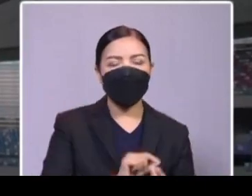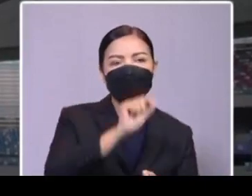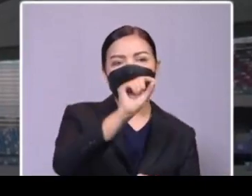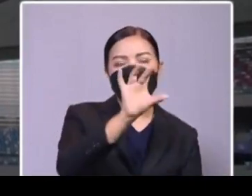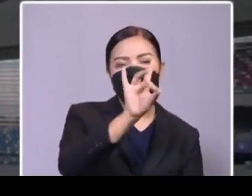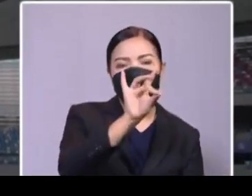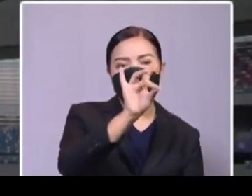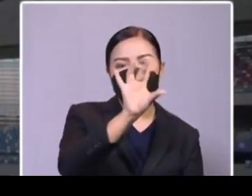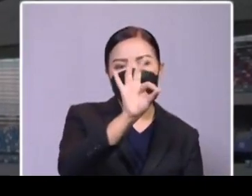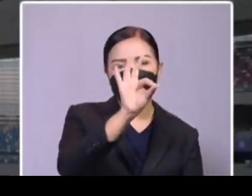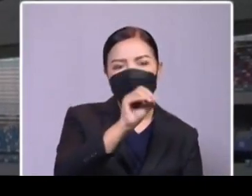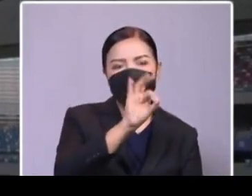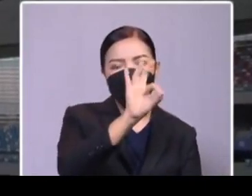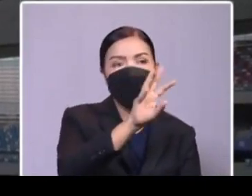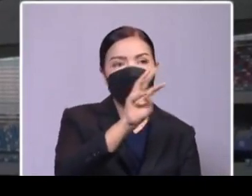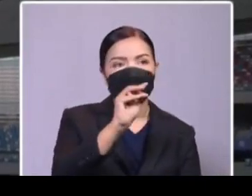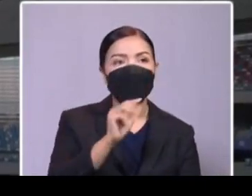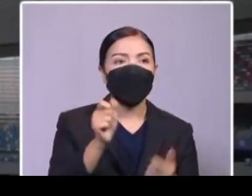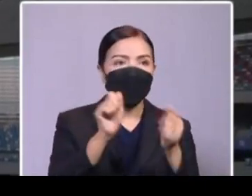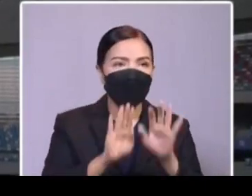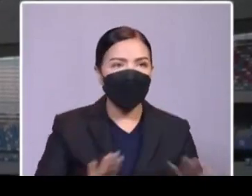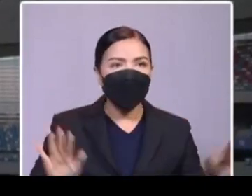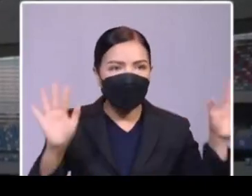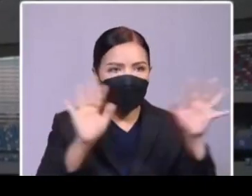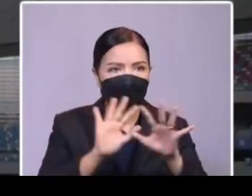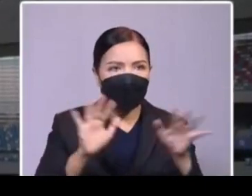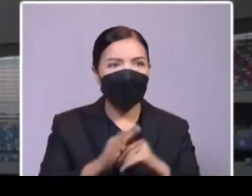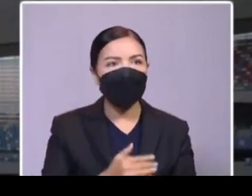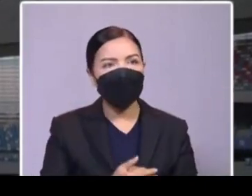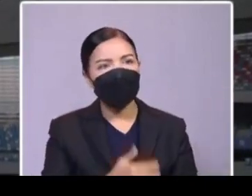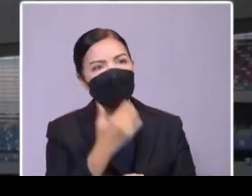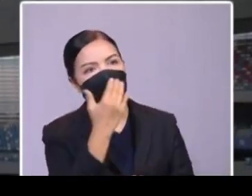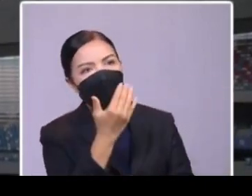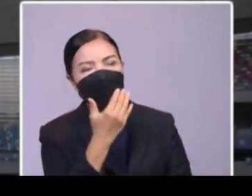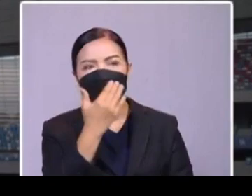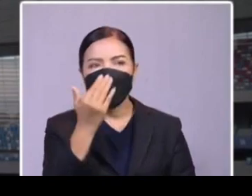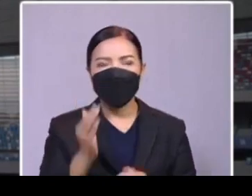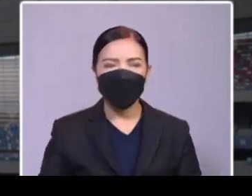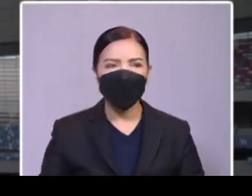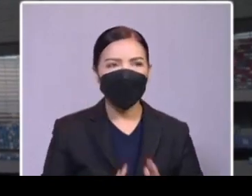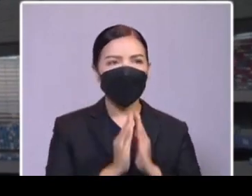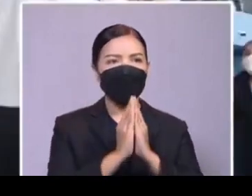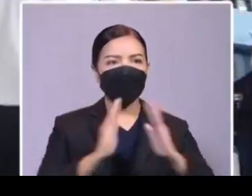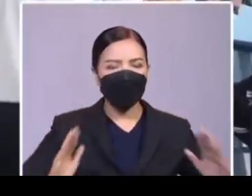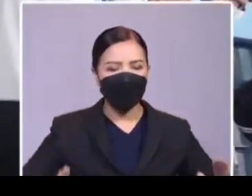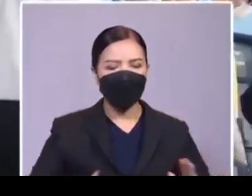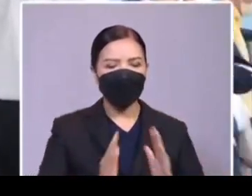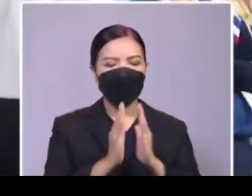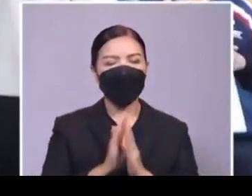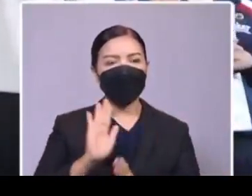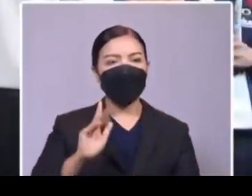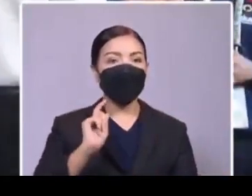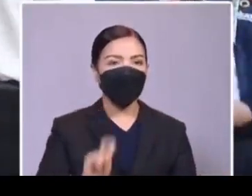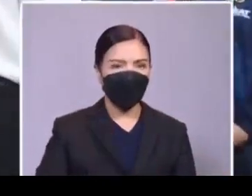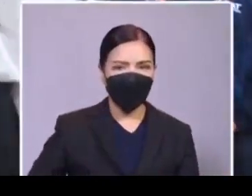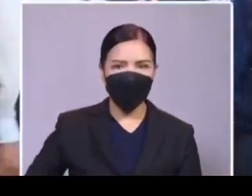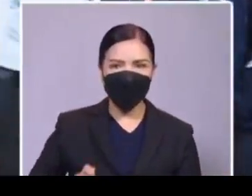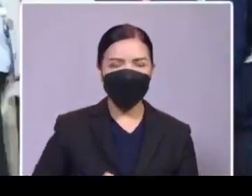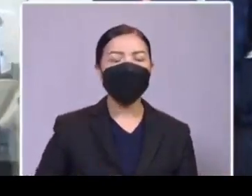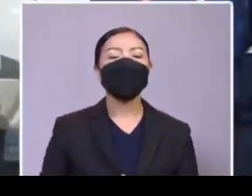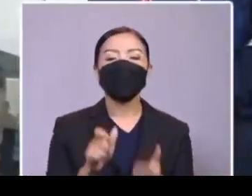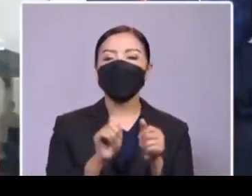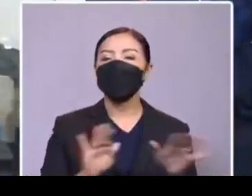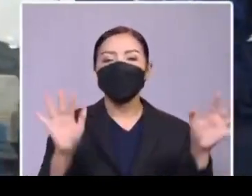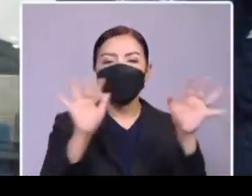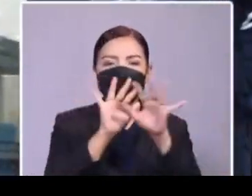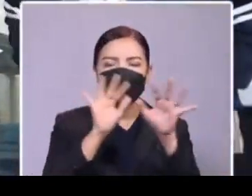99เมตรซึ่งออกแบบให้มีลักษณะคล้ายท่าทางการทักทายที่คล้ายกับการไหว้ของกัมพูชาดร.ก้องศักดิ์ยศมณีผู้ว่า